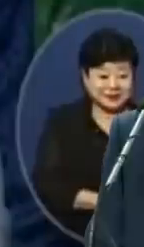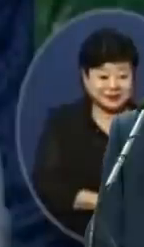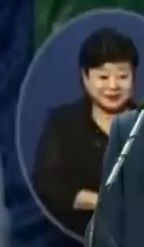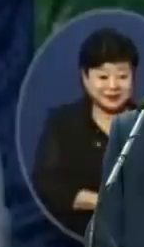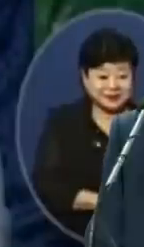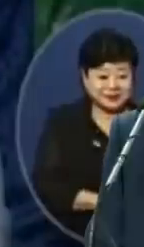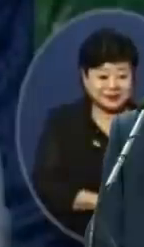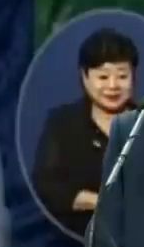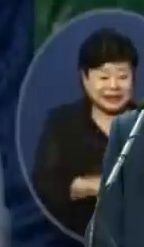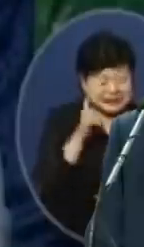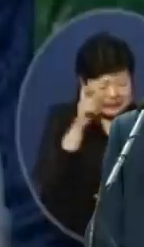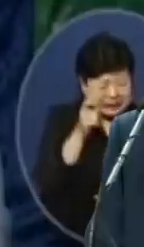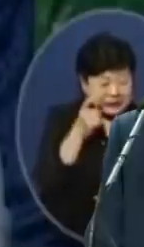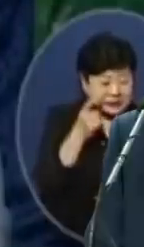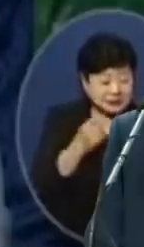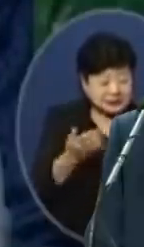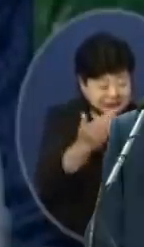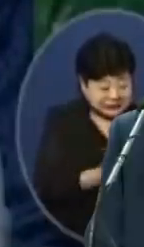사진을 찍어보니까